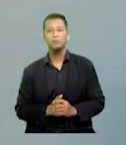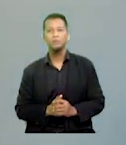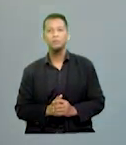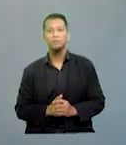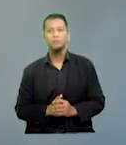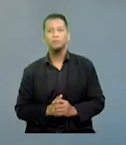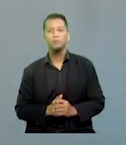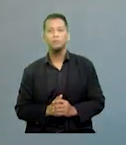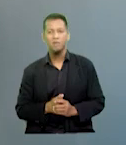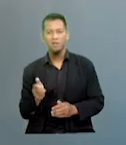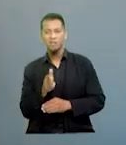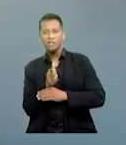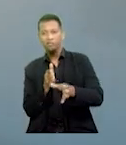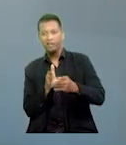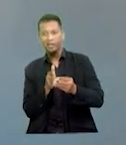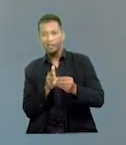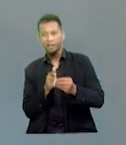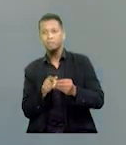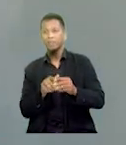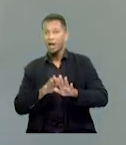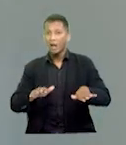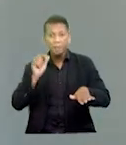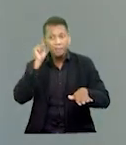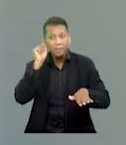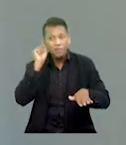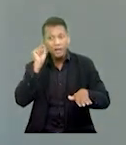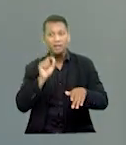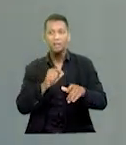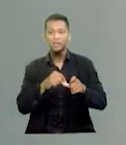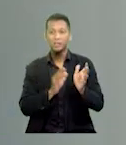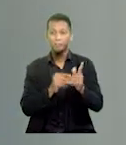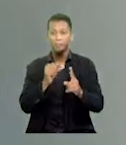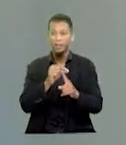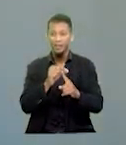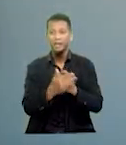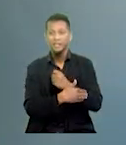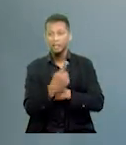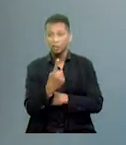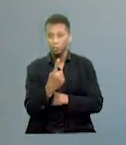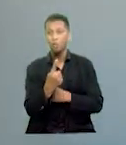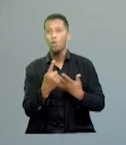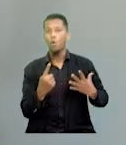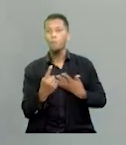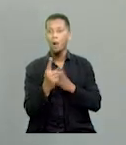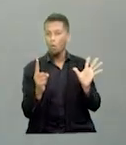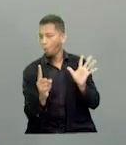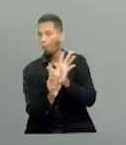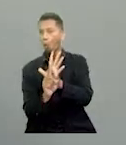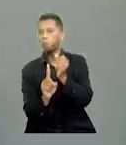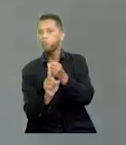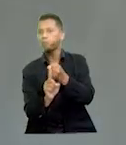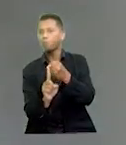Dalam rekaman video amatir, seorang siswi salah satu SMP negeri di Kota Medan, Sumatera Utara menjadi korban pengeroyokan yang diduga dilakukan sejumlah